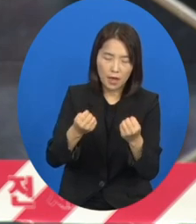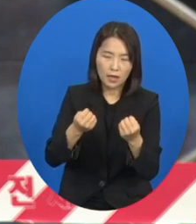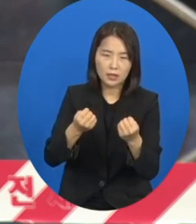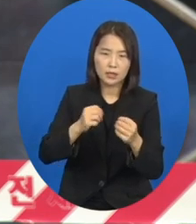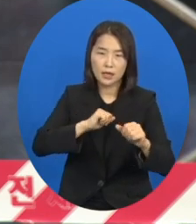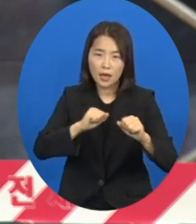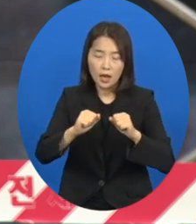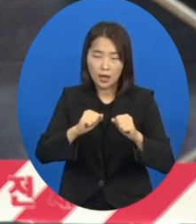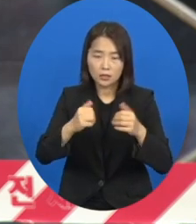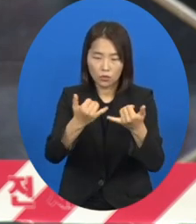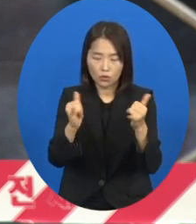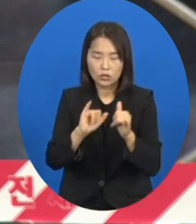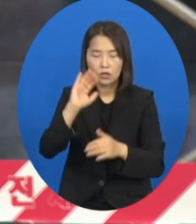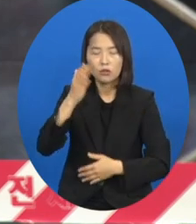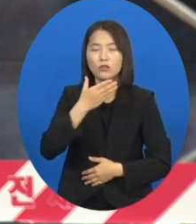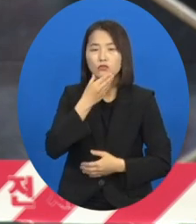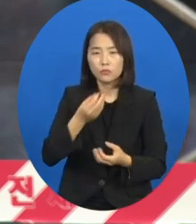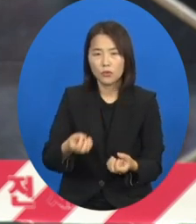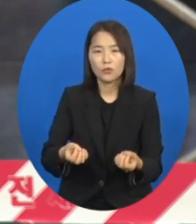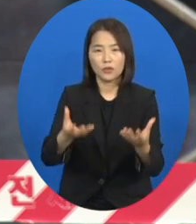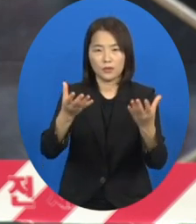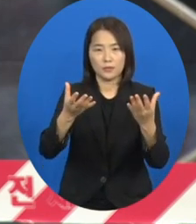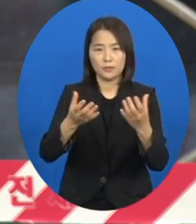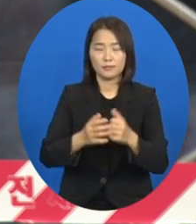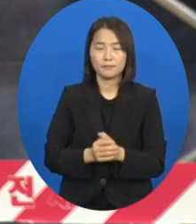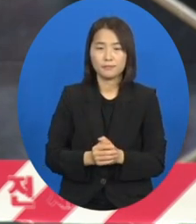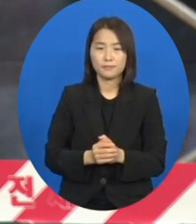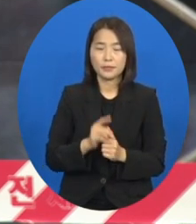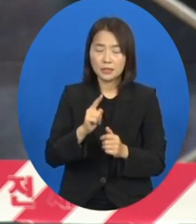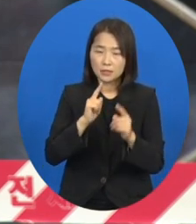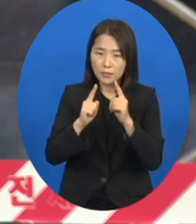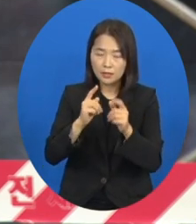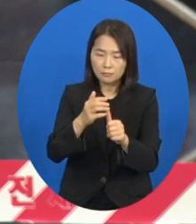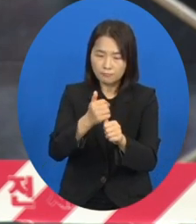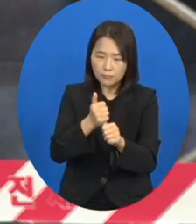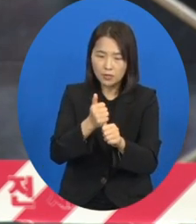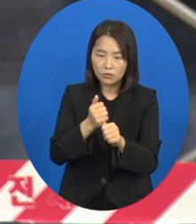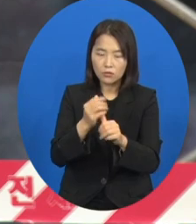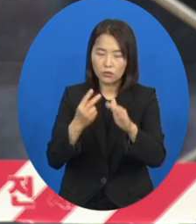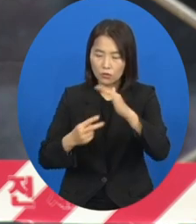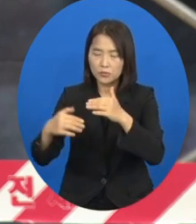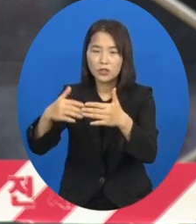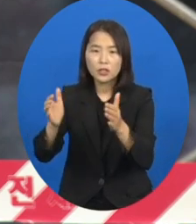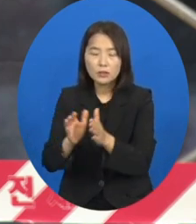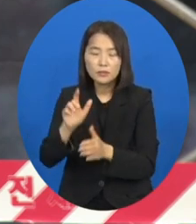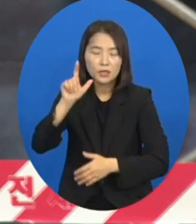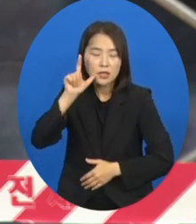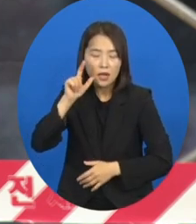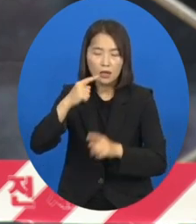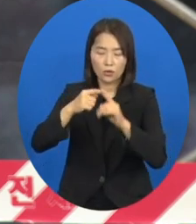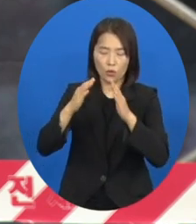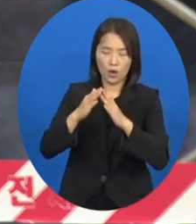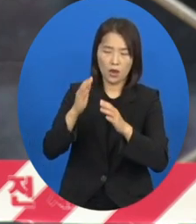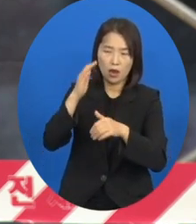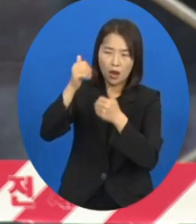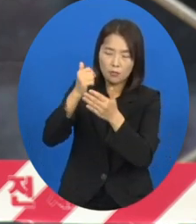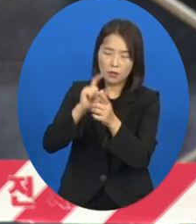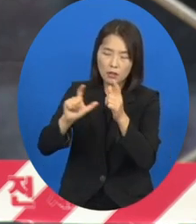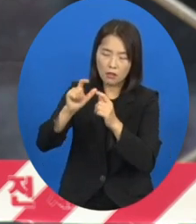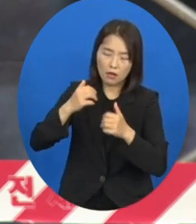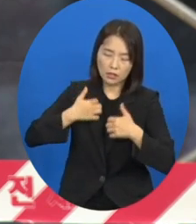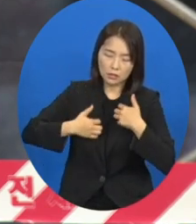축복합니다. 이 말씀을 붙잡고 비전 TF팀이 갈래교회를 어떻게 하면 하나님이 더 기쁘시게 하는 교회를